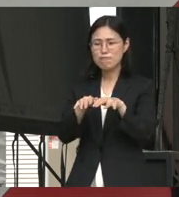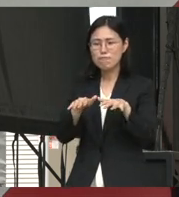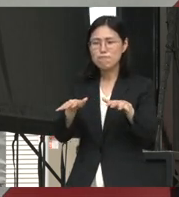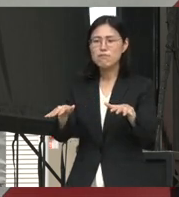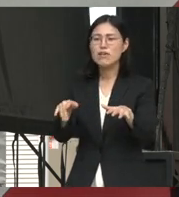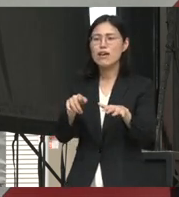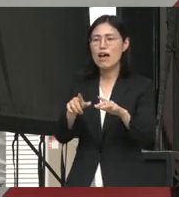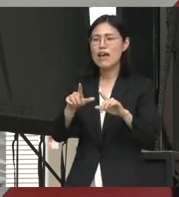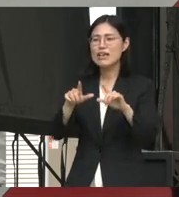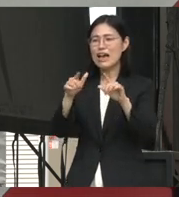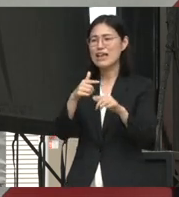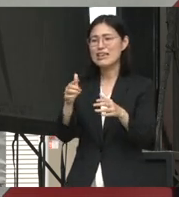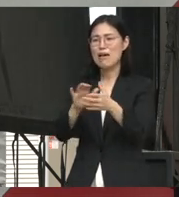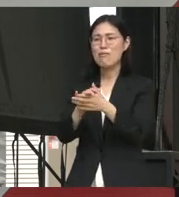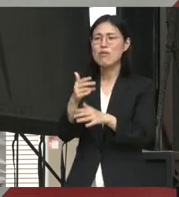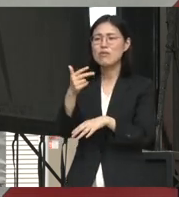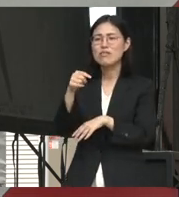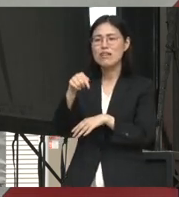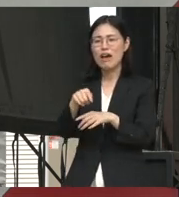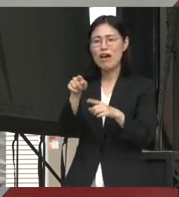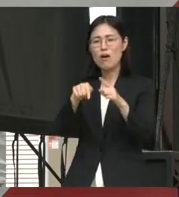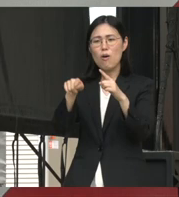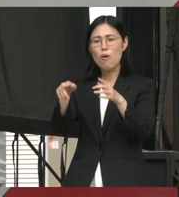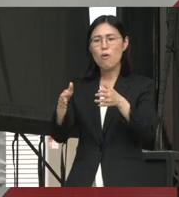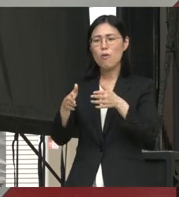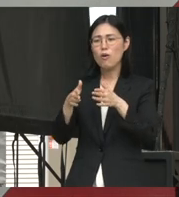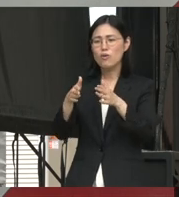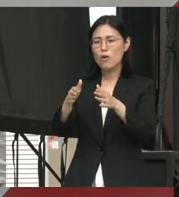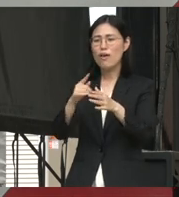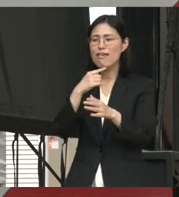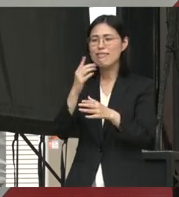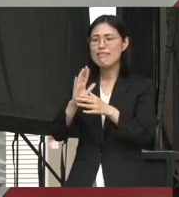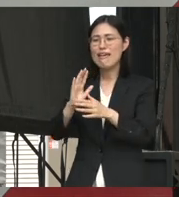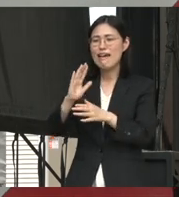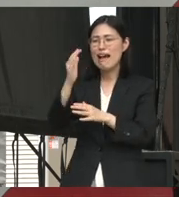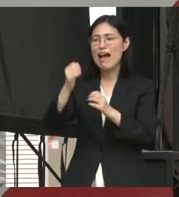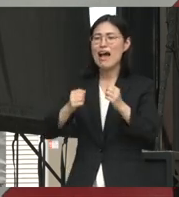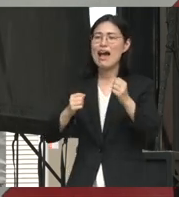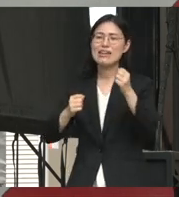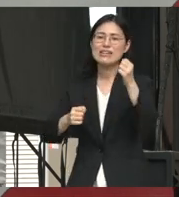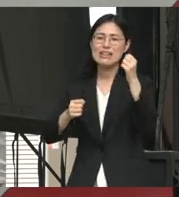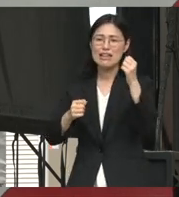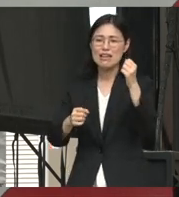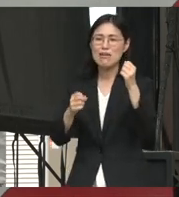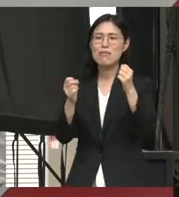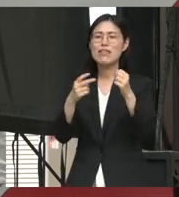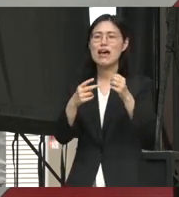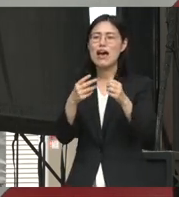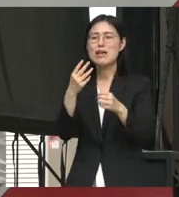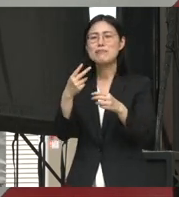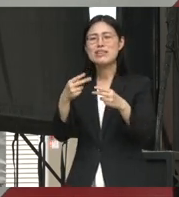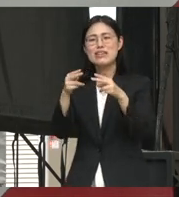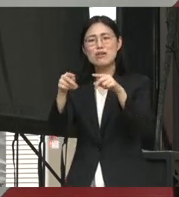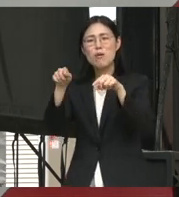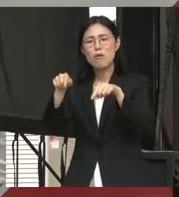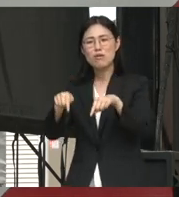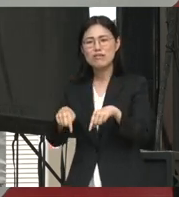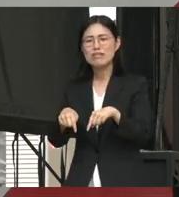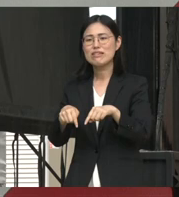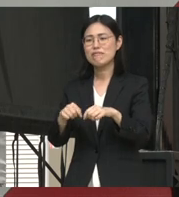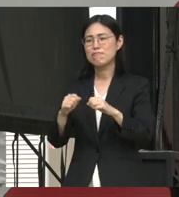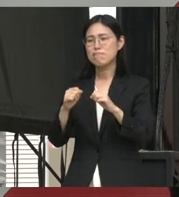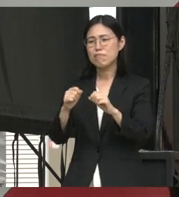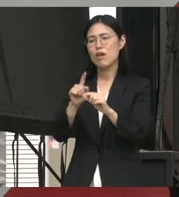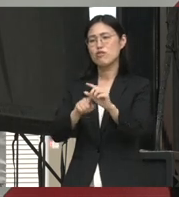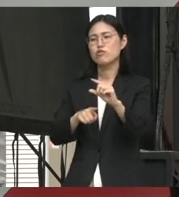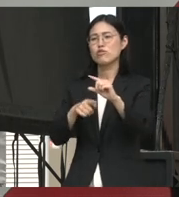和市内公道での聖火リレーや平和広場でのミニセレブレーションの開催は中止となりまし